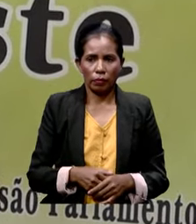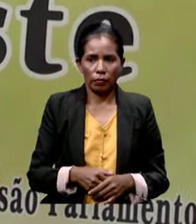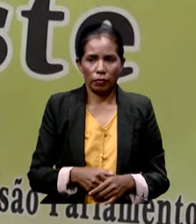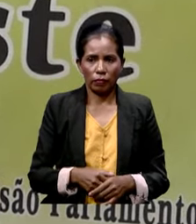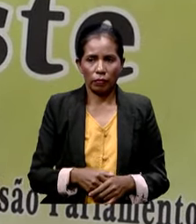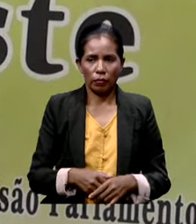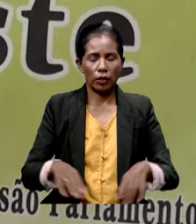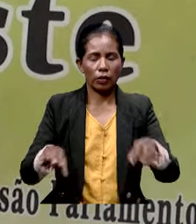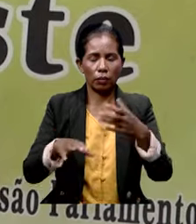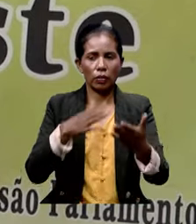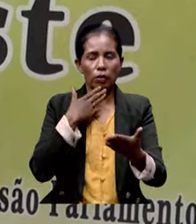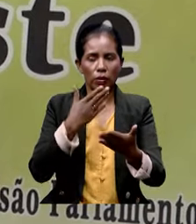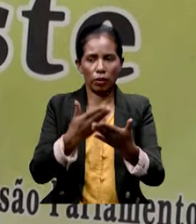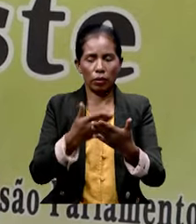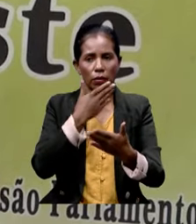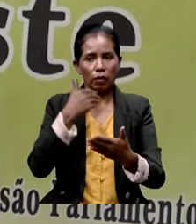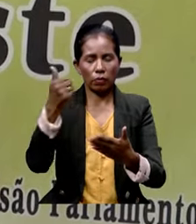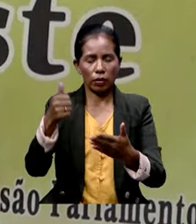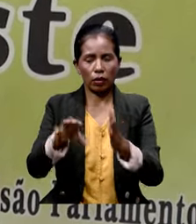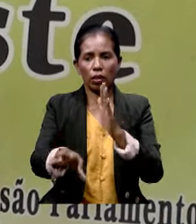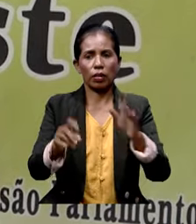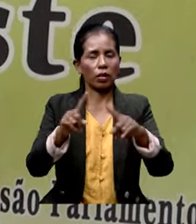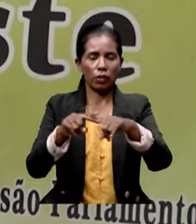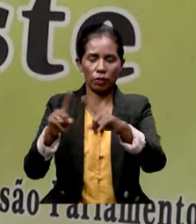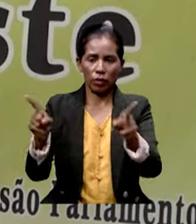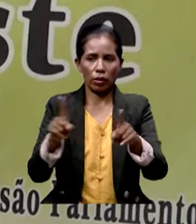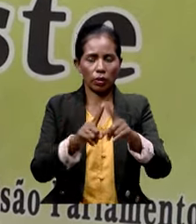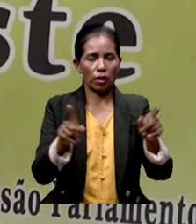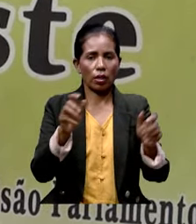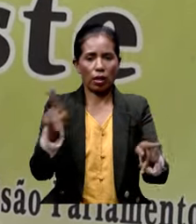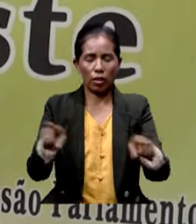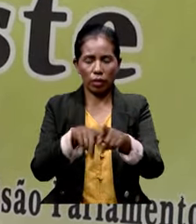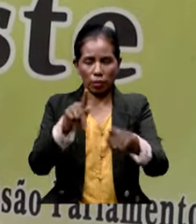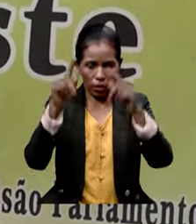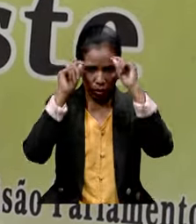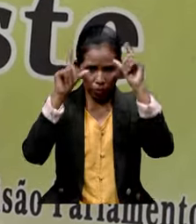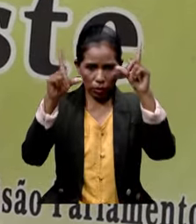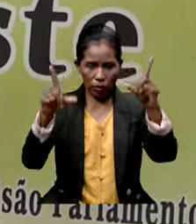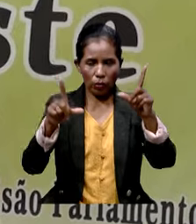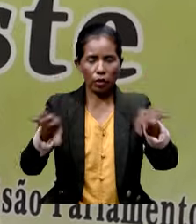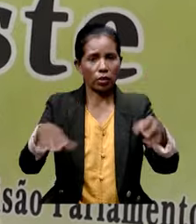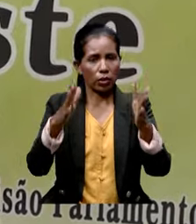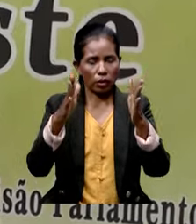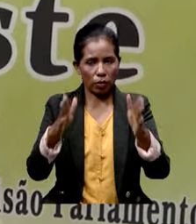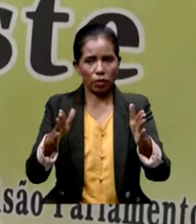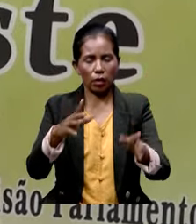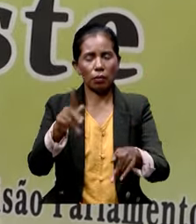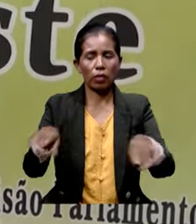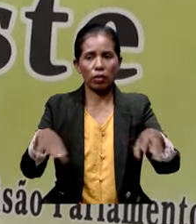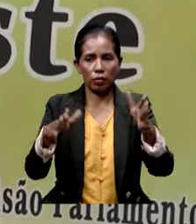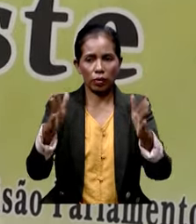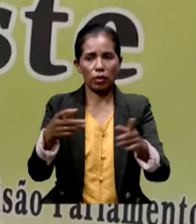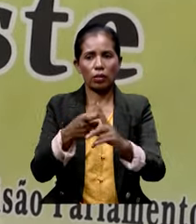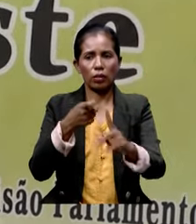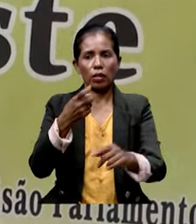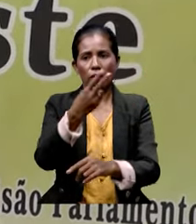bonus servisu nebe mak sira hetan lahanesa. Entre Timor Oan, trabalhadores Timor Oan, homos, trabalhadores CNB, mak